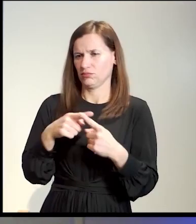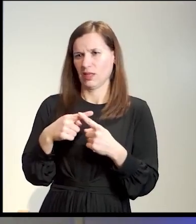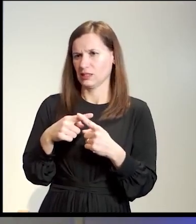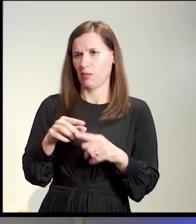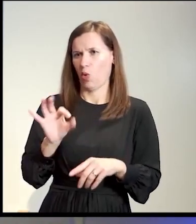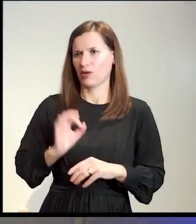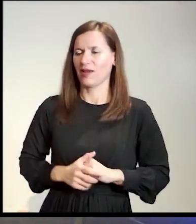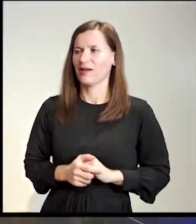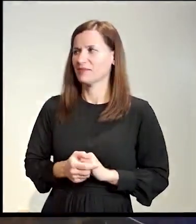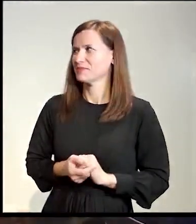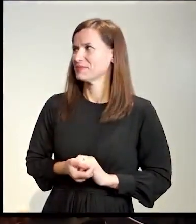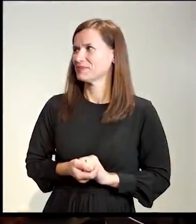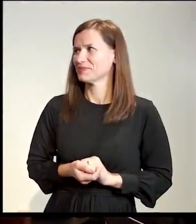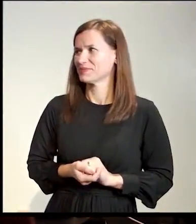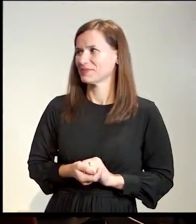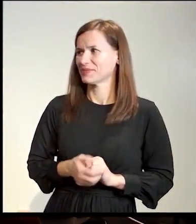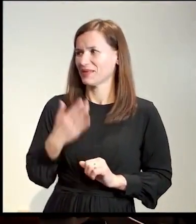Hvala.